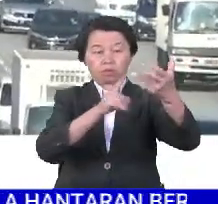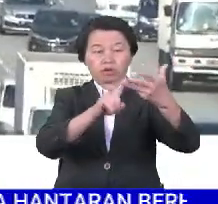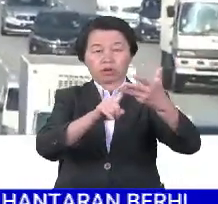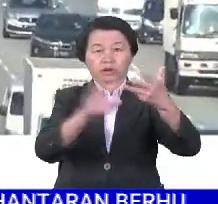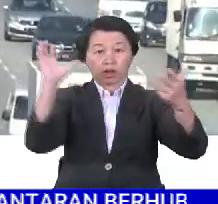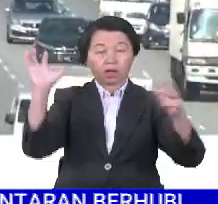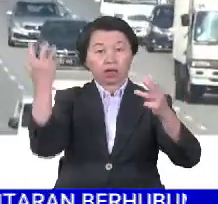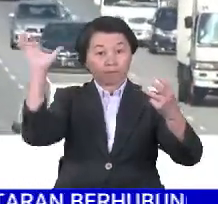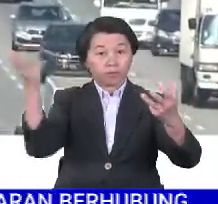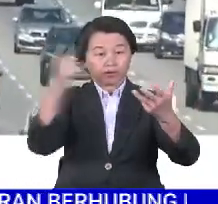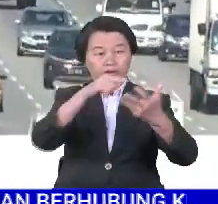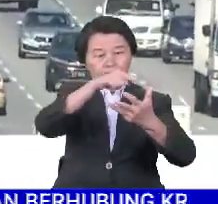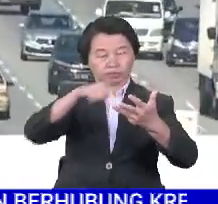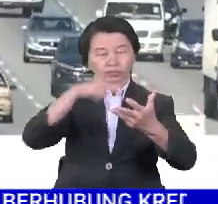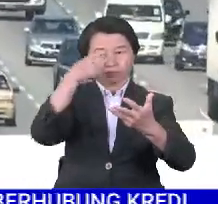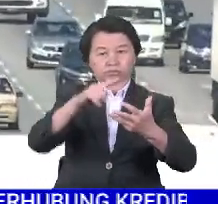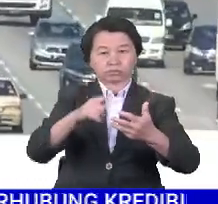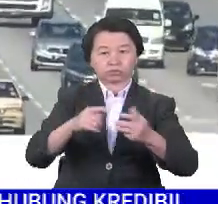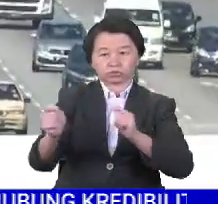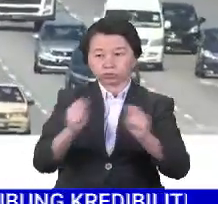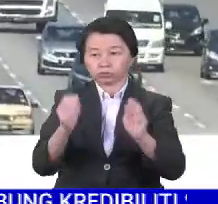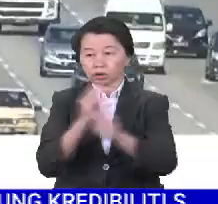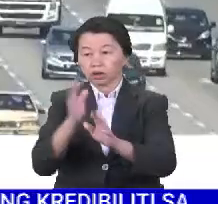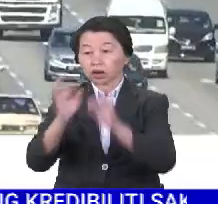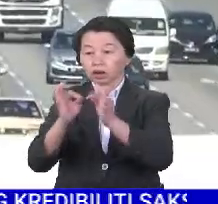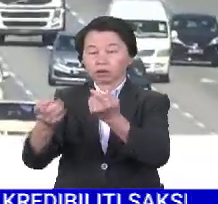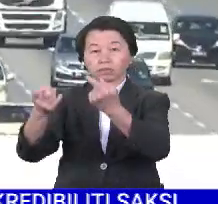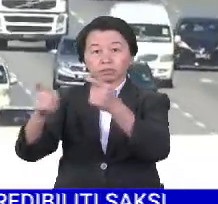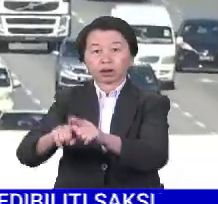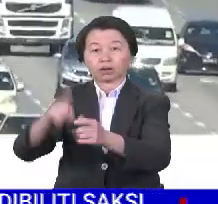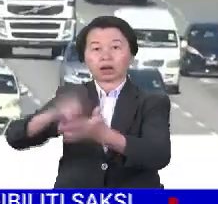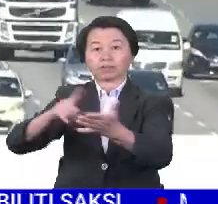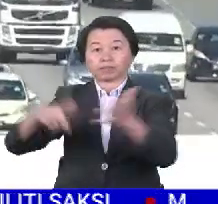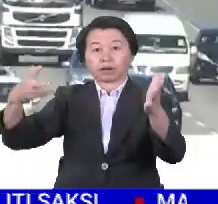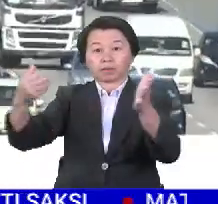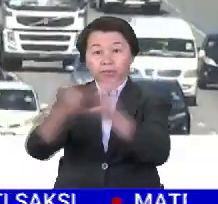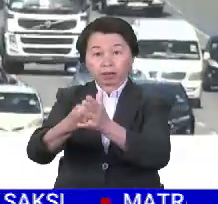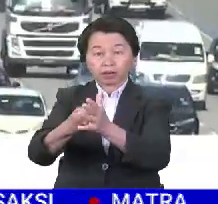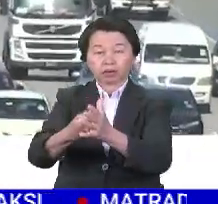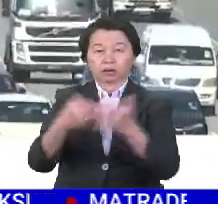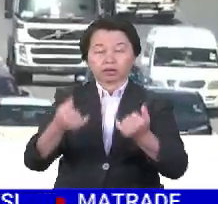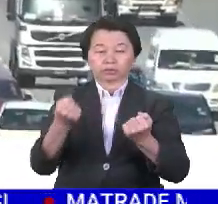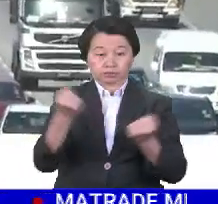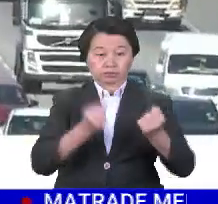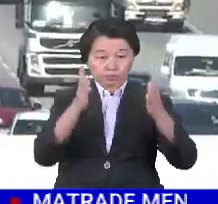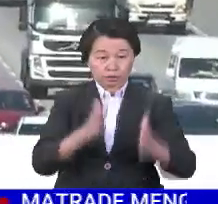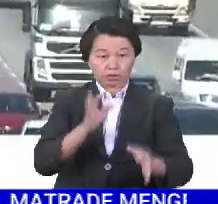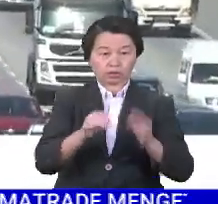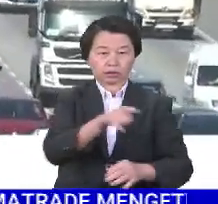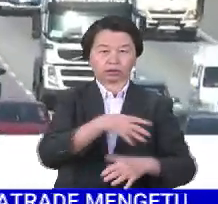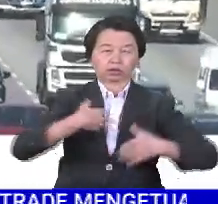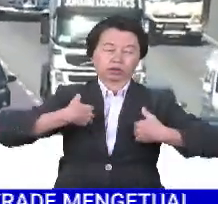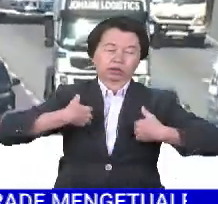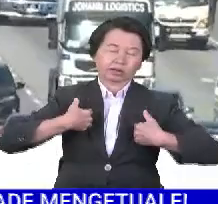serta Ambulans bagi meningkatkan tindak balas sekiranya berlaku sebarang kemalangan. Buat pemandu, sekiranya anda